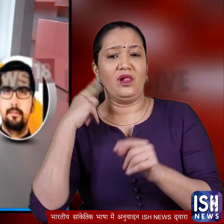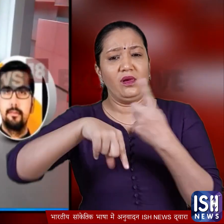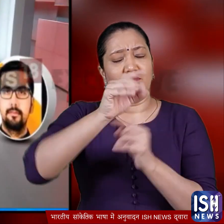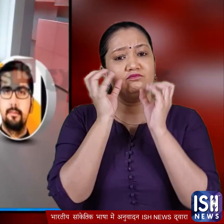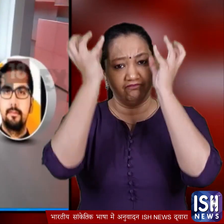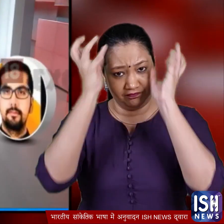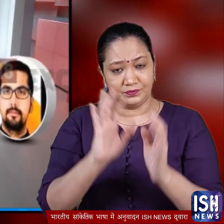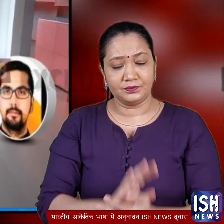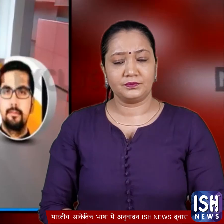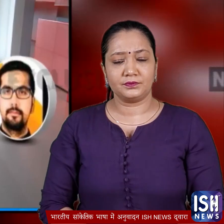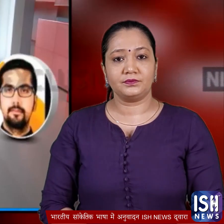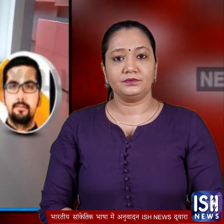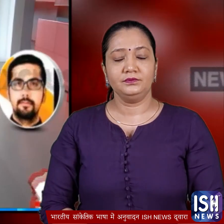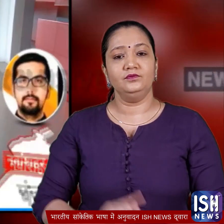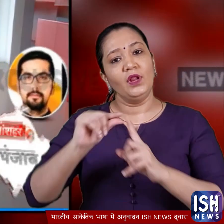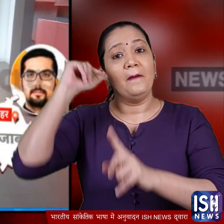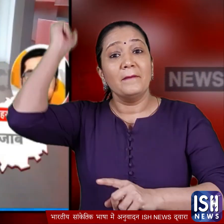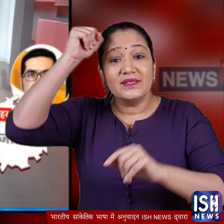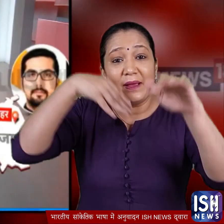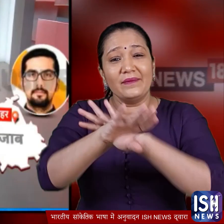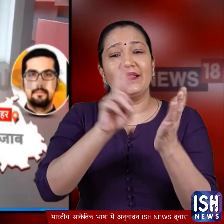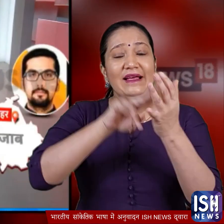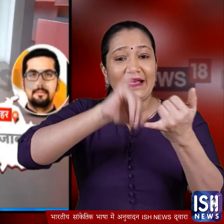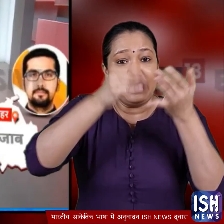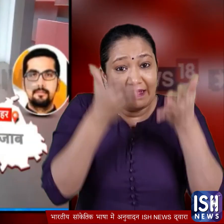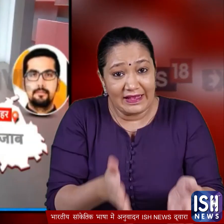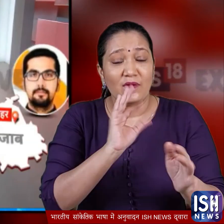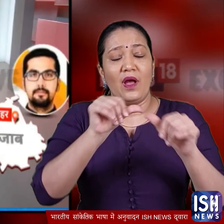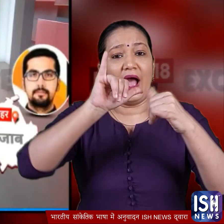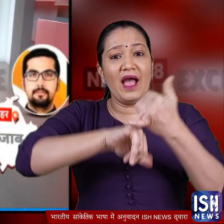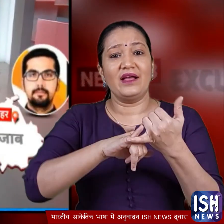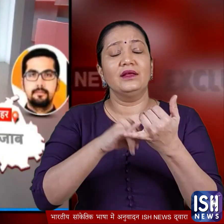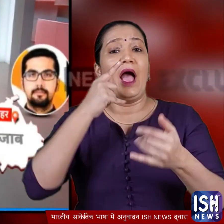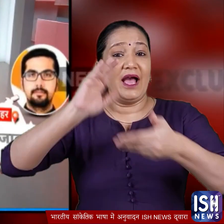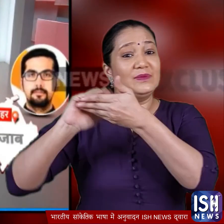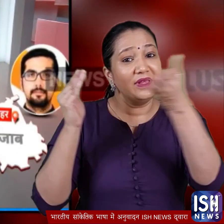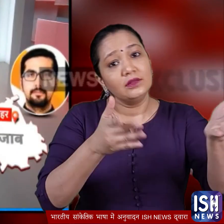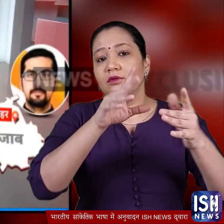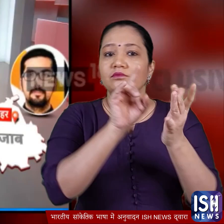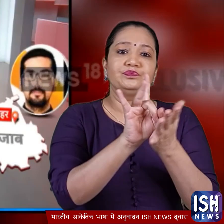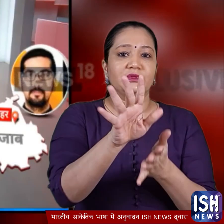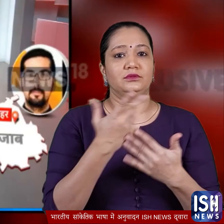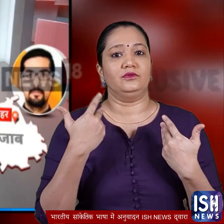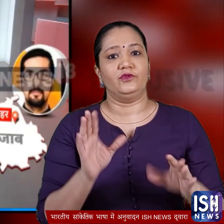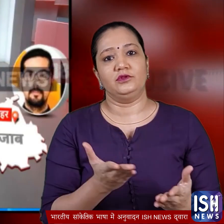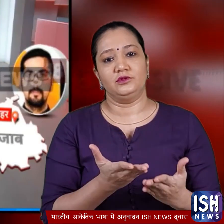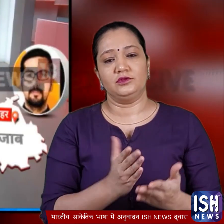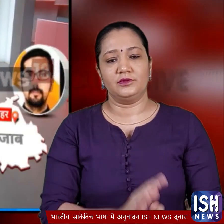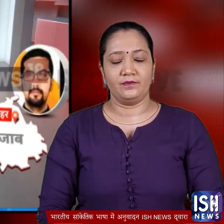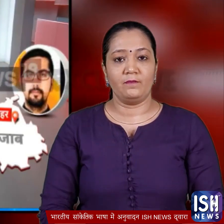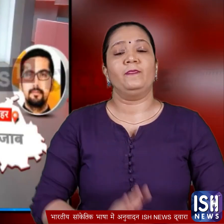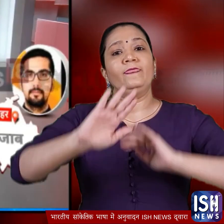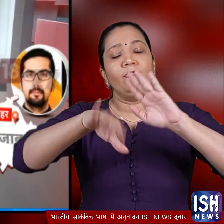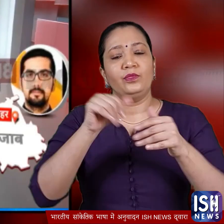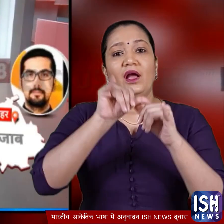कुछ नेता नाराज हो गए और इन्हीं नेताओं ने पंजाब की नवांशहर सीट से मौजूदा विधायक और अदिति सिंह के पति अंगद सिंह की टिकट काटने के लिए आवाज